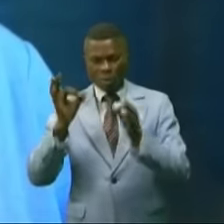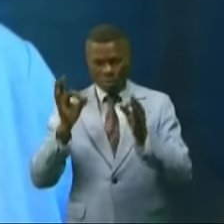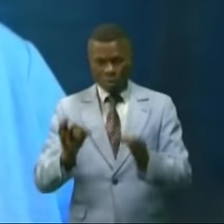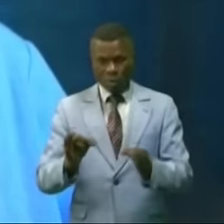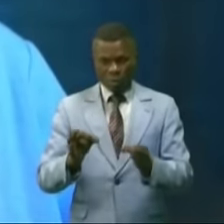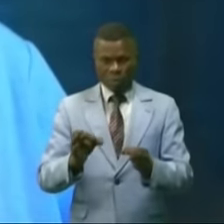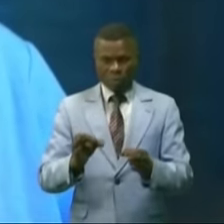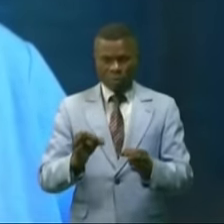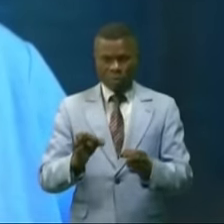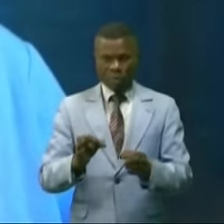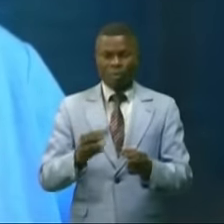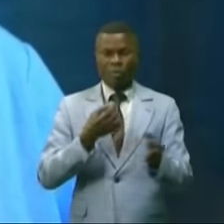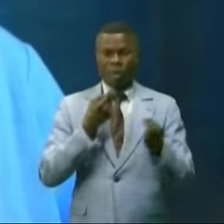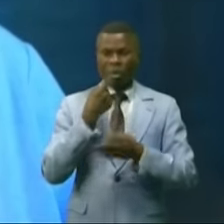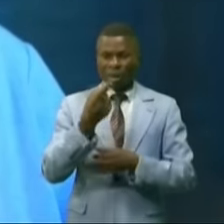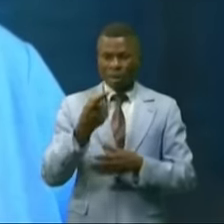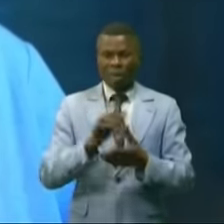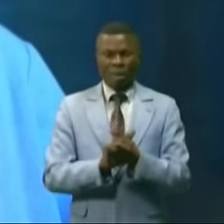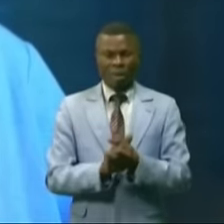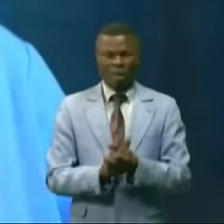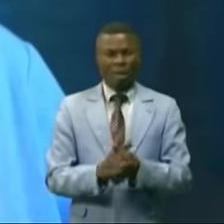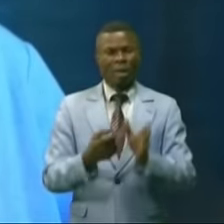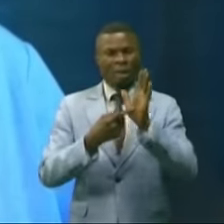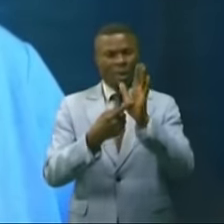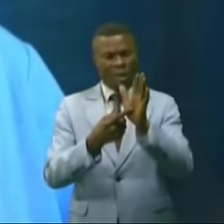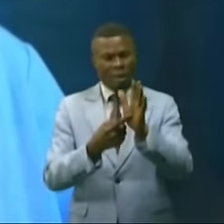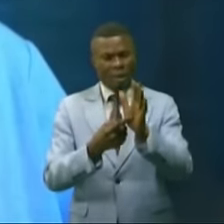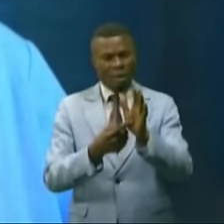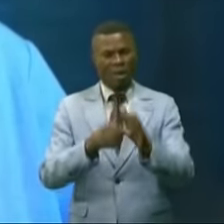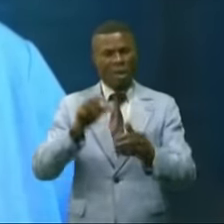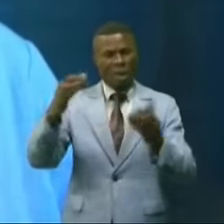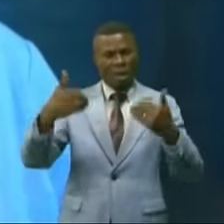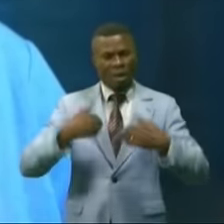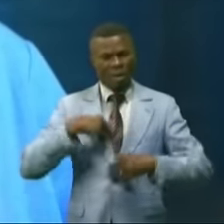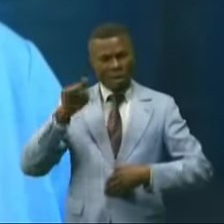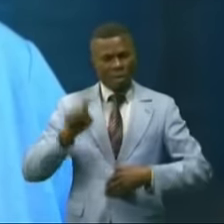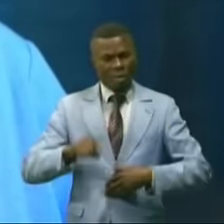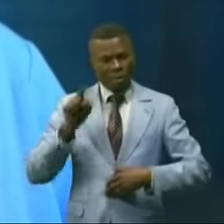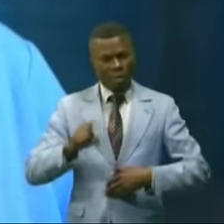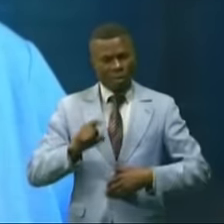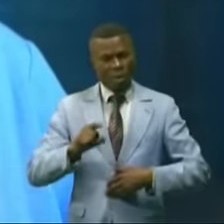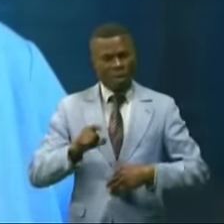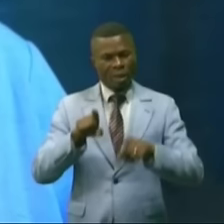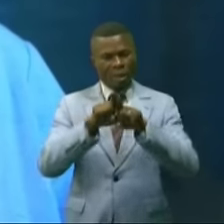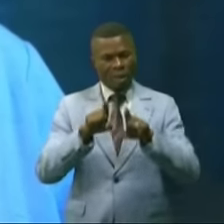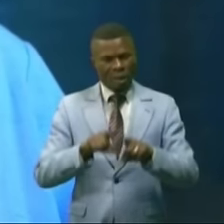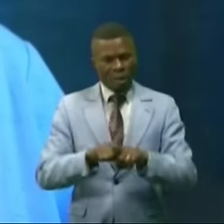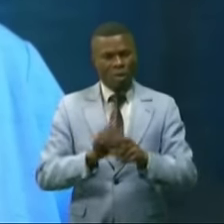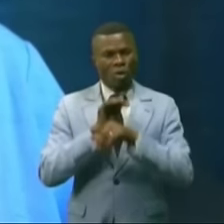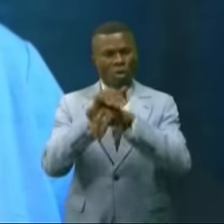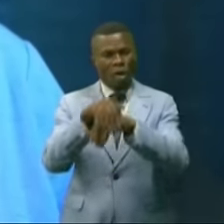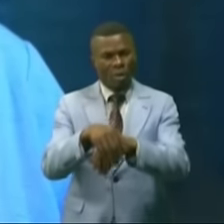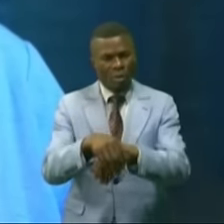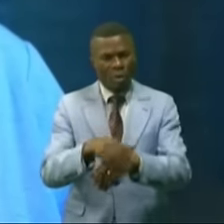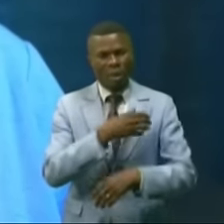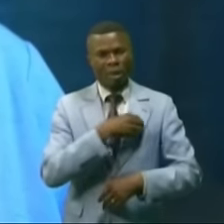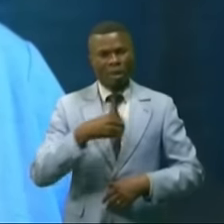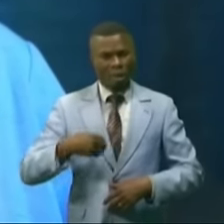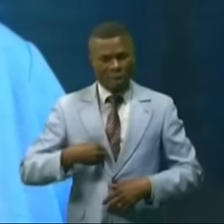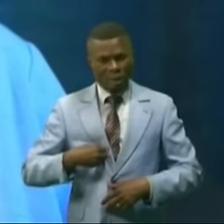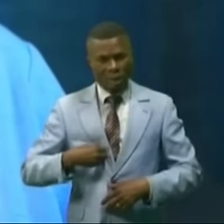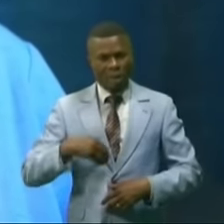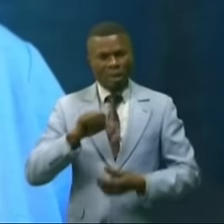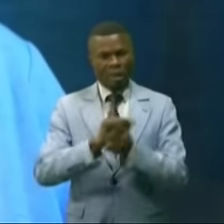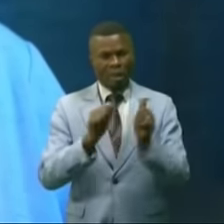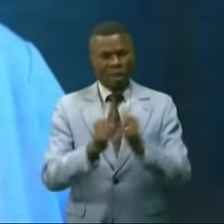Ils ont revendiqué la paix, ils ont réclamé la démocratie, ils ont réclamé aussi la participation des femmes au processus